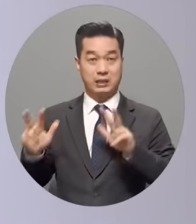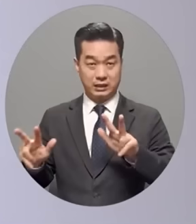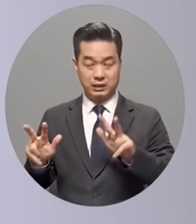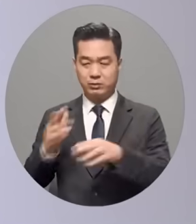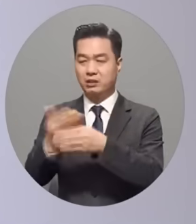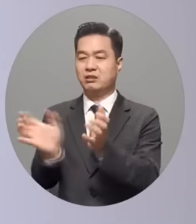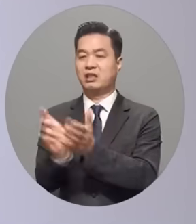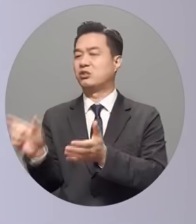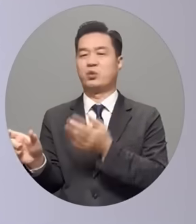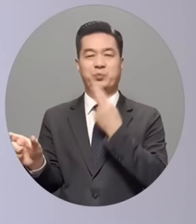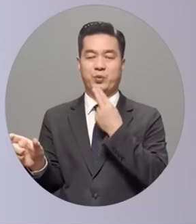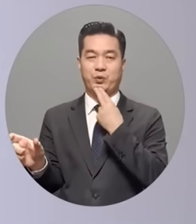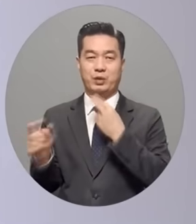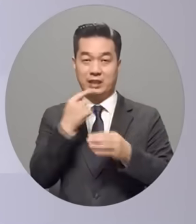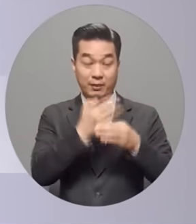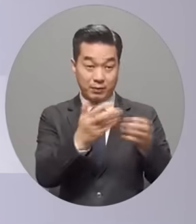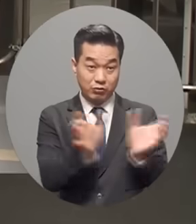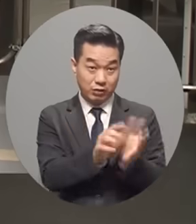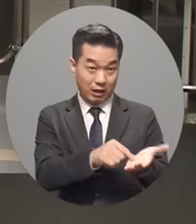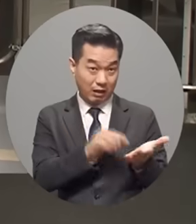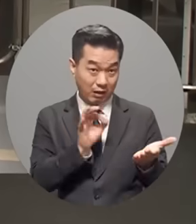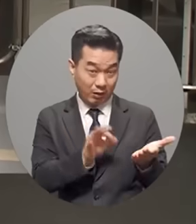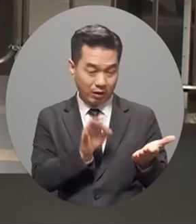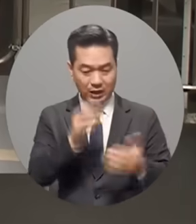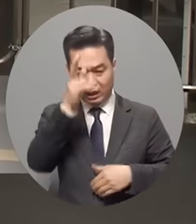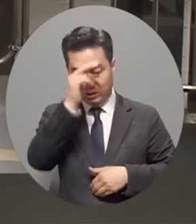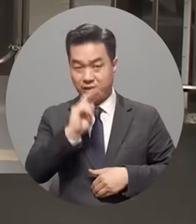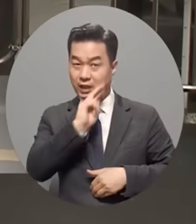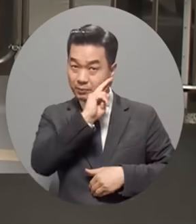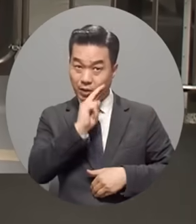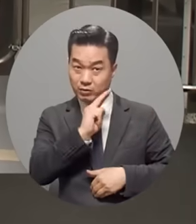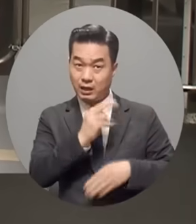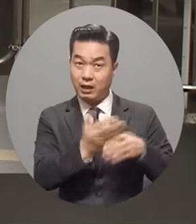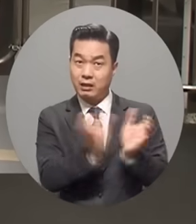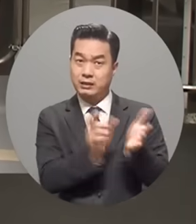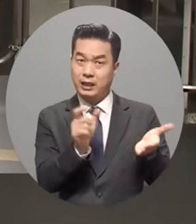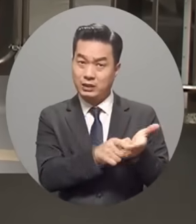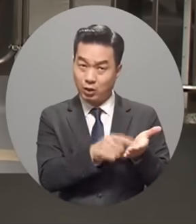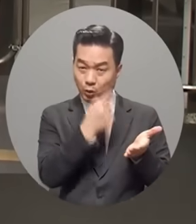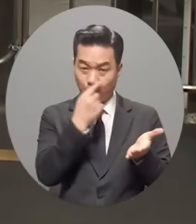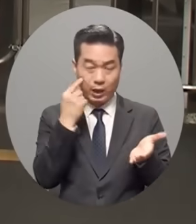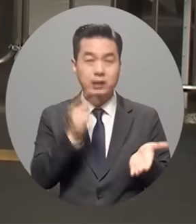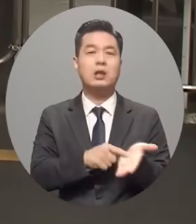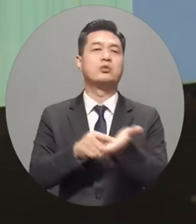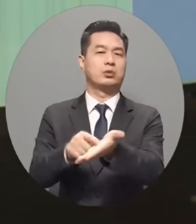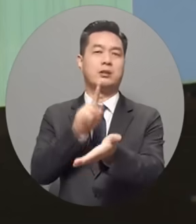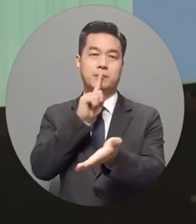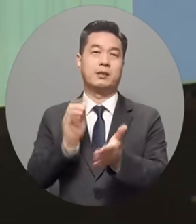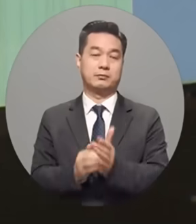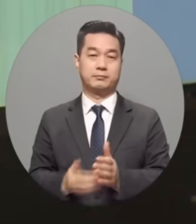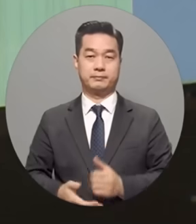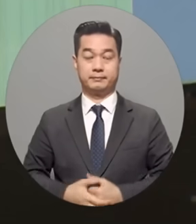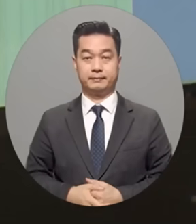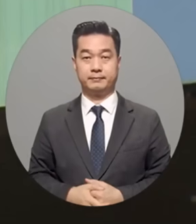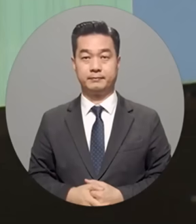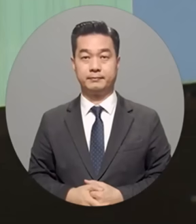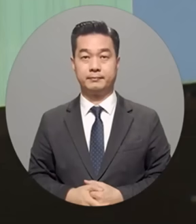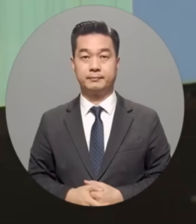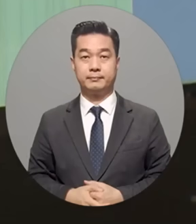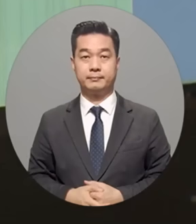없다고 밝혔고 더불어민주당은 경찰의 피의자의 당적 여부를 확인해줬다고 밝혔습니다. MBC 뉴스 김성국입니다.